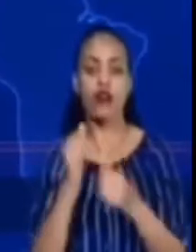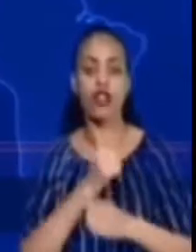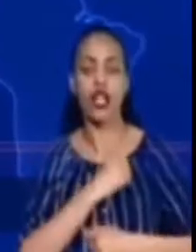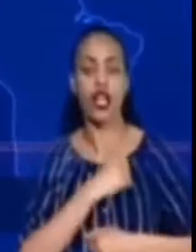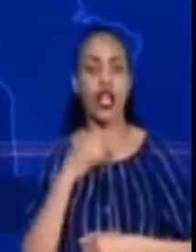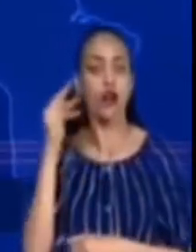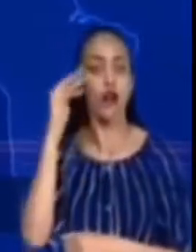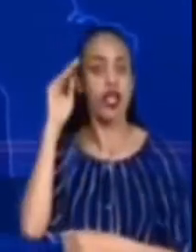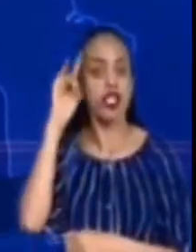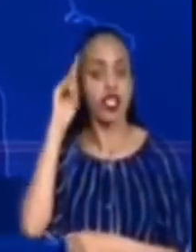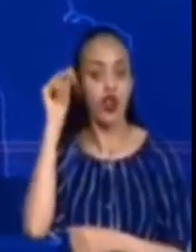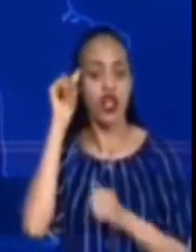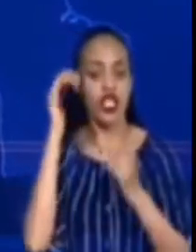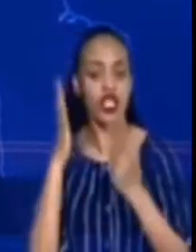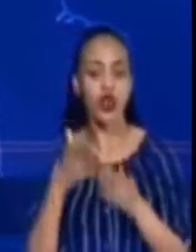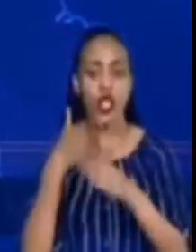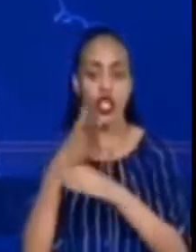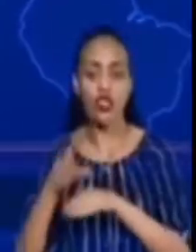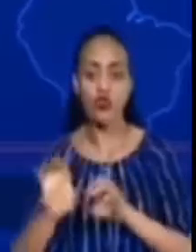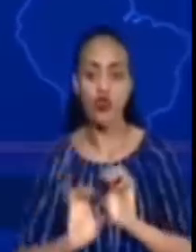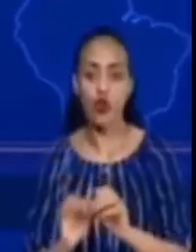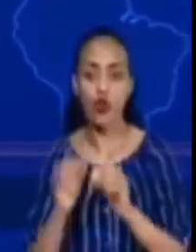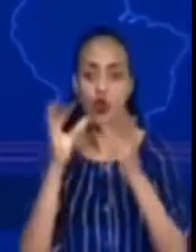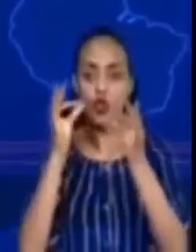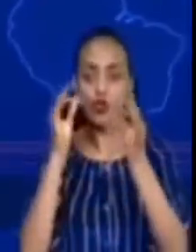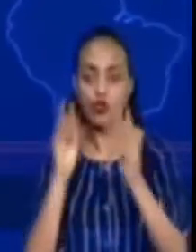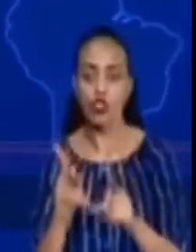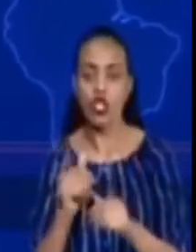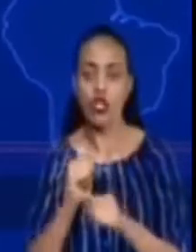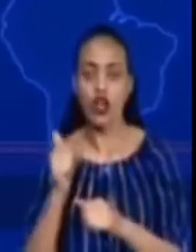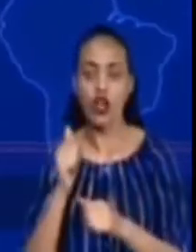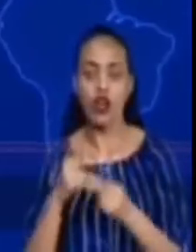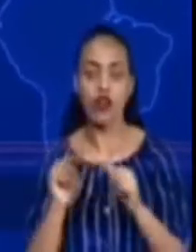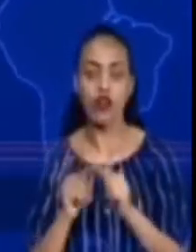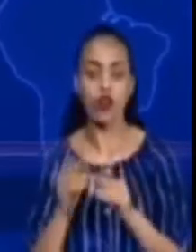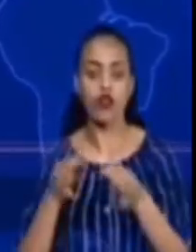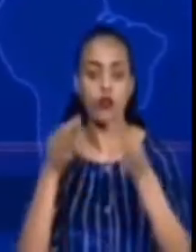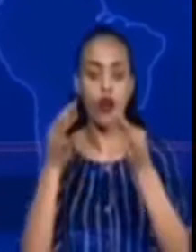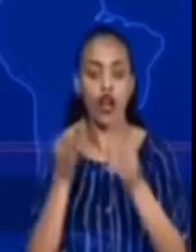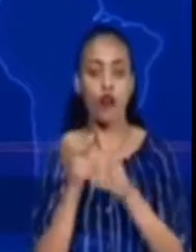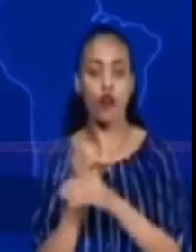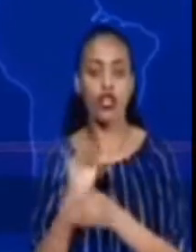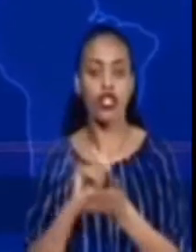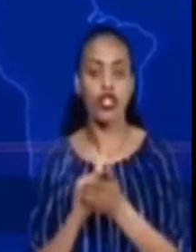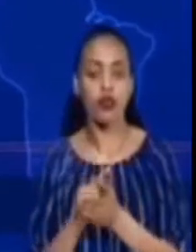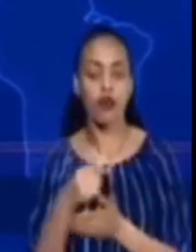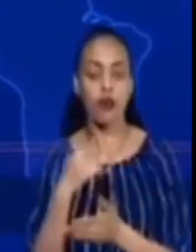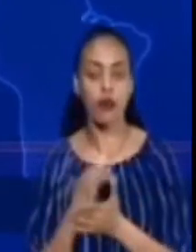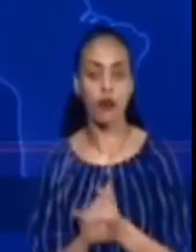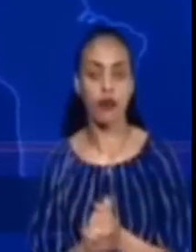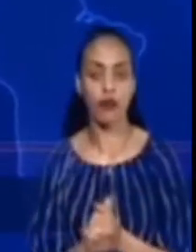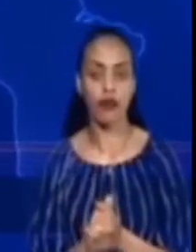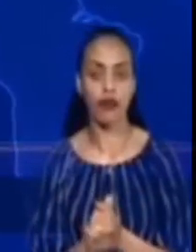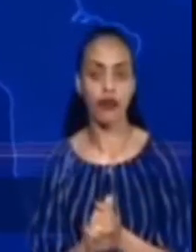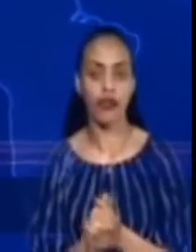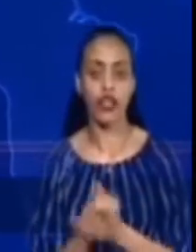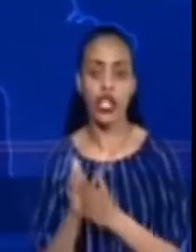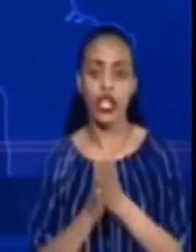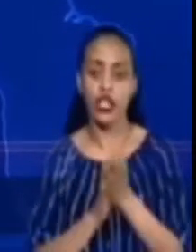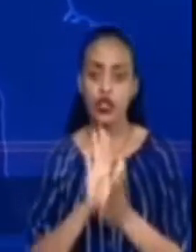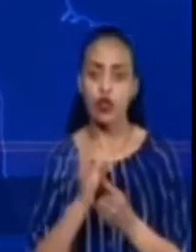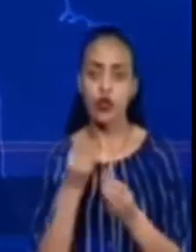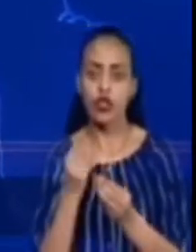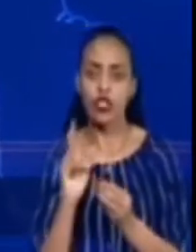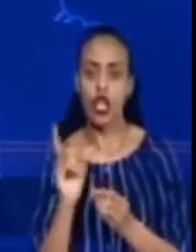ሳይናገር መዋልም ማደርም አይችልም ዘመድኩን ዑመር አህመድ ጀበል ተራራው ሳያት ኢማም